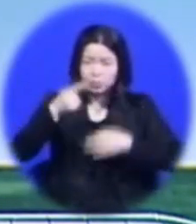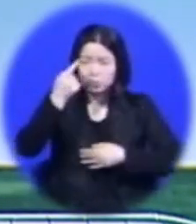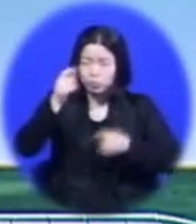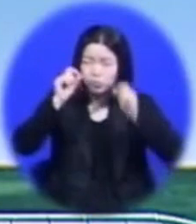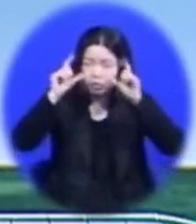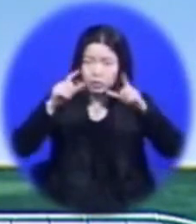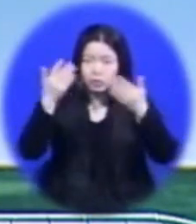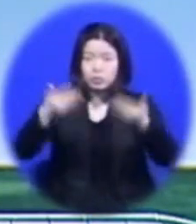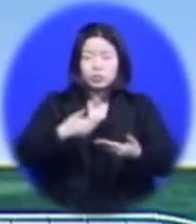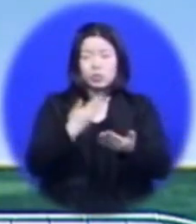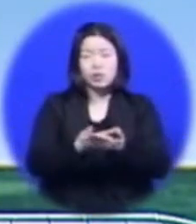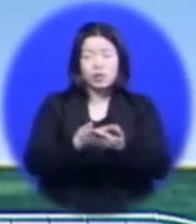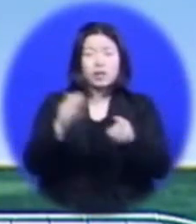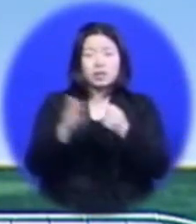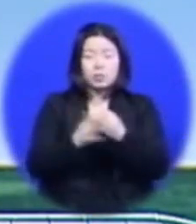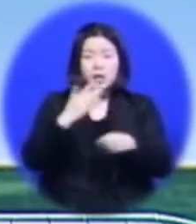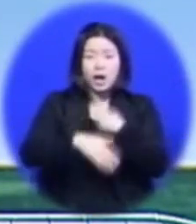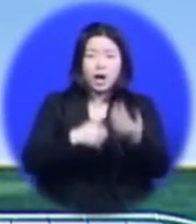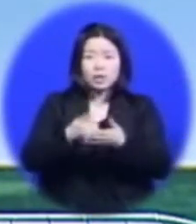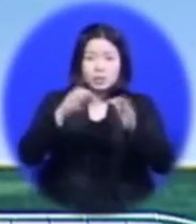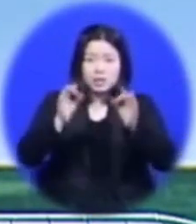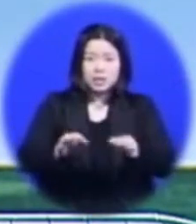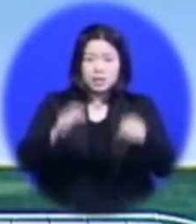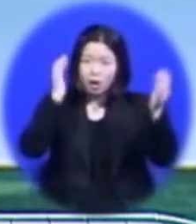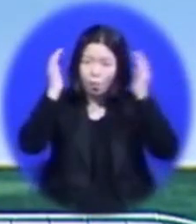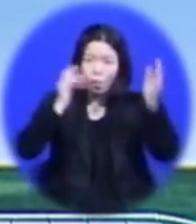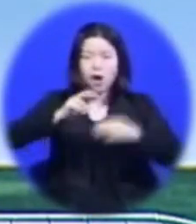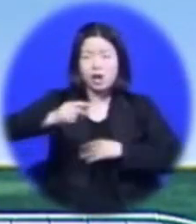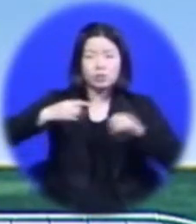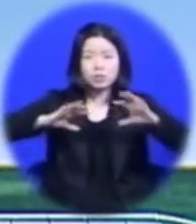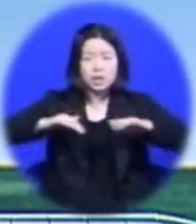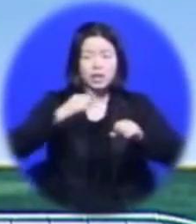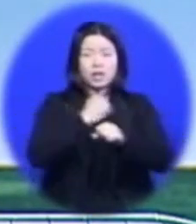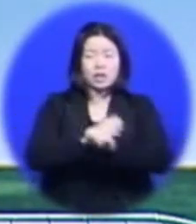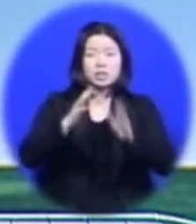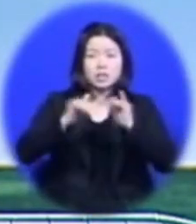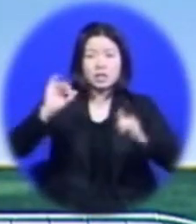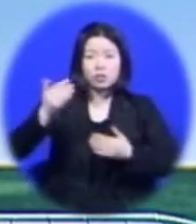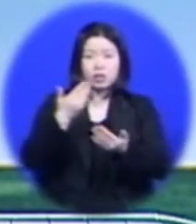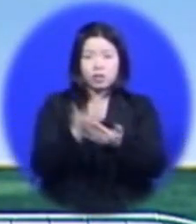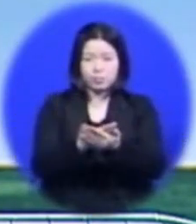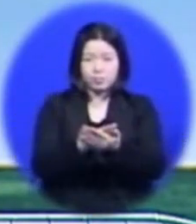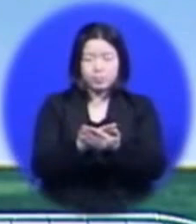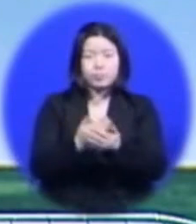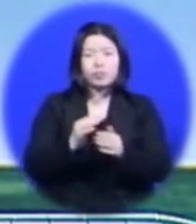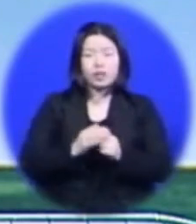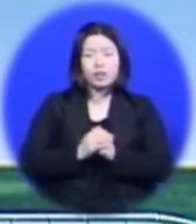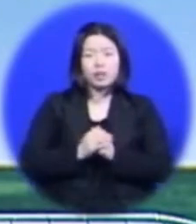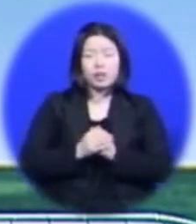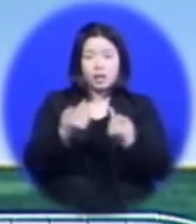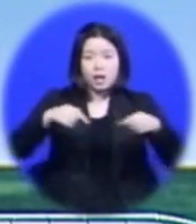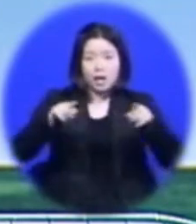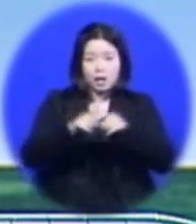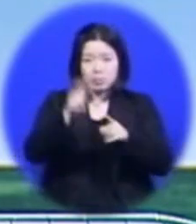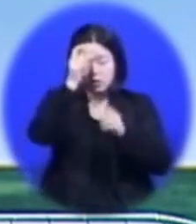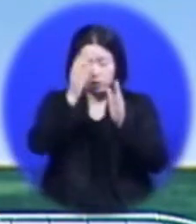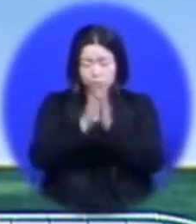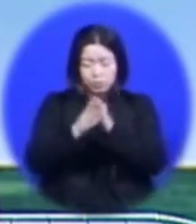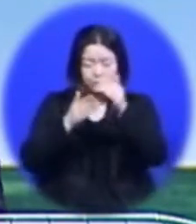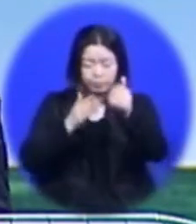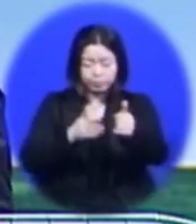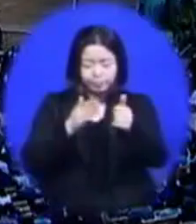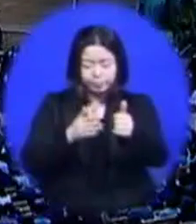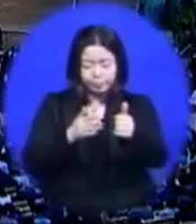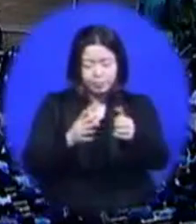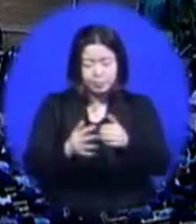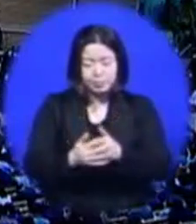열어주소서. 그래서 하나님 제가 이제는 환난도 자랑하는 자가 되게 해주소서. 같이 기도하십시다. 은혜와